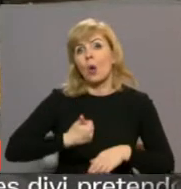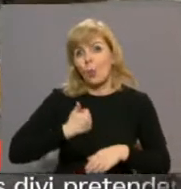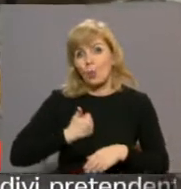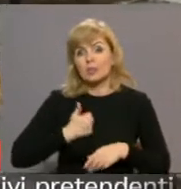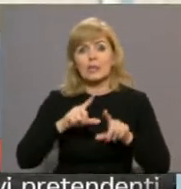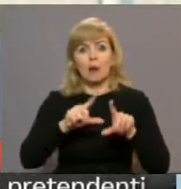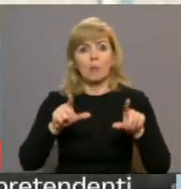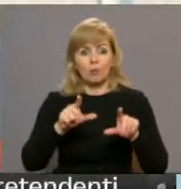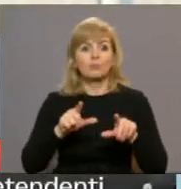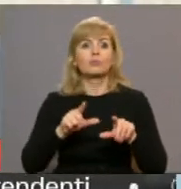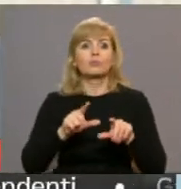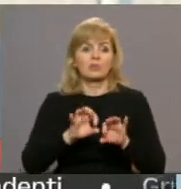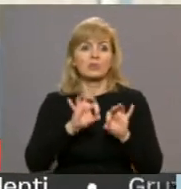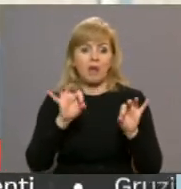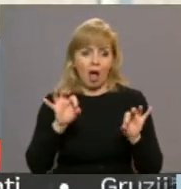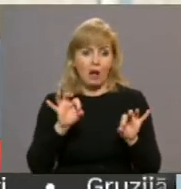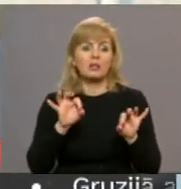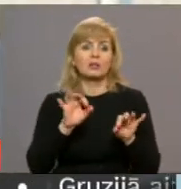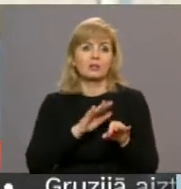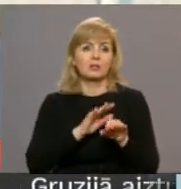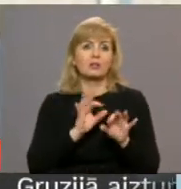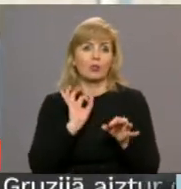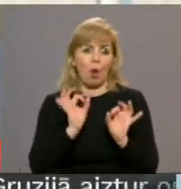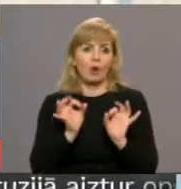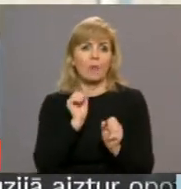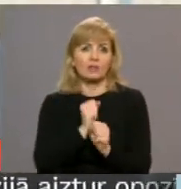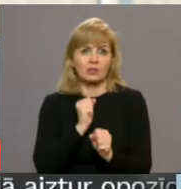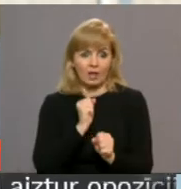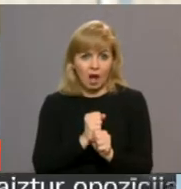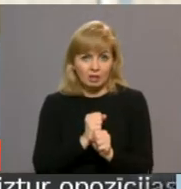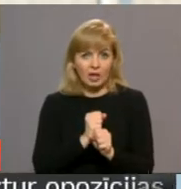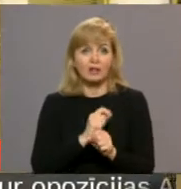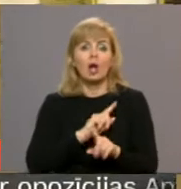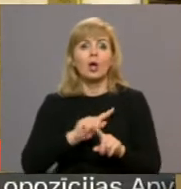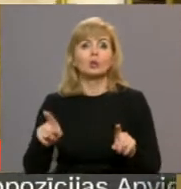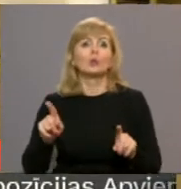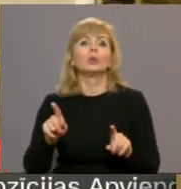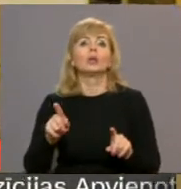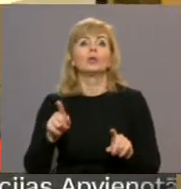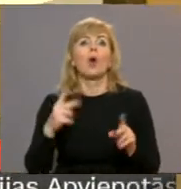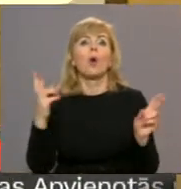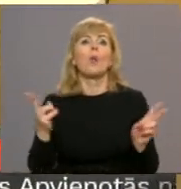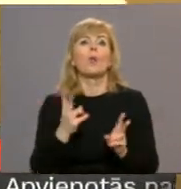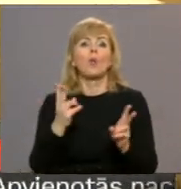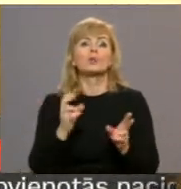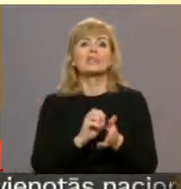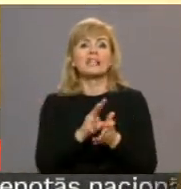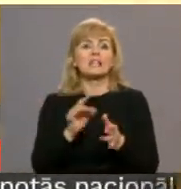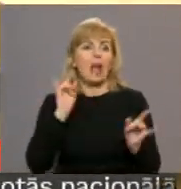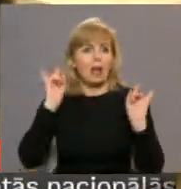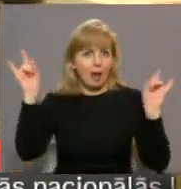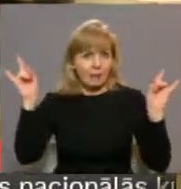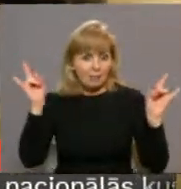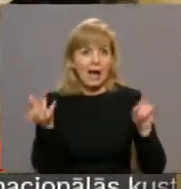darbosies pilnībā. Nekavējoties tika iedarbinātas ugunsdzēšanas sistēmas, ieradās ugunsdzēsēji. Lielākā